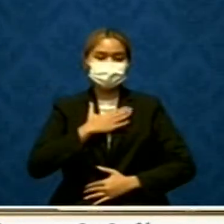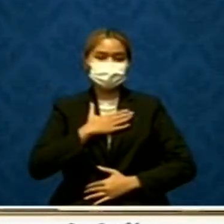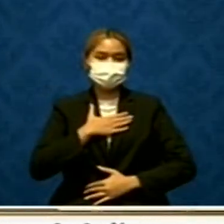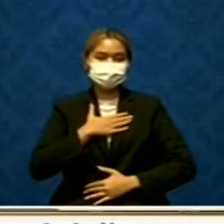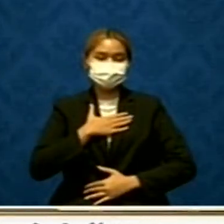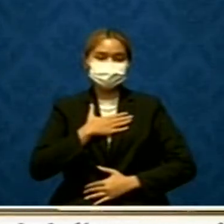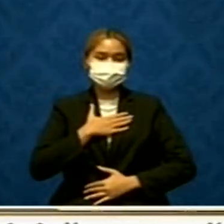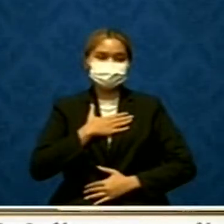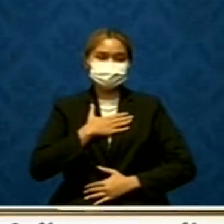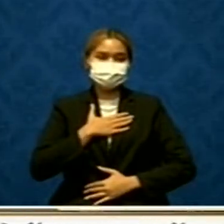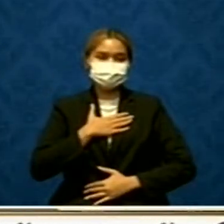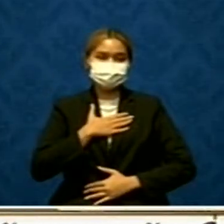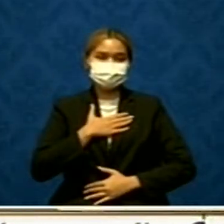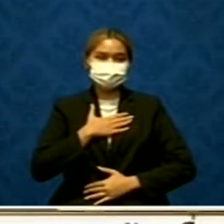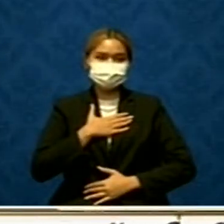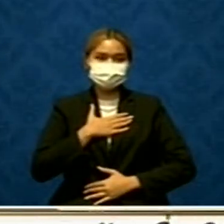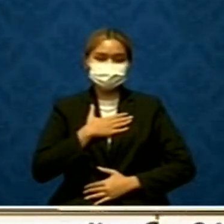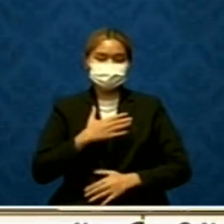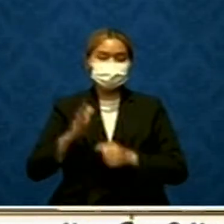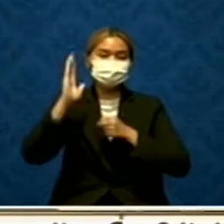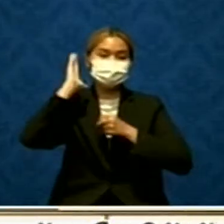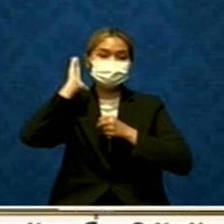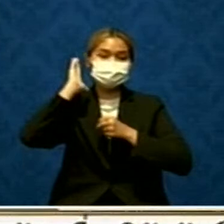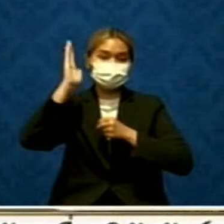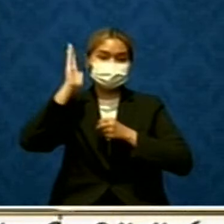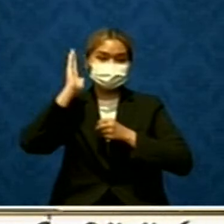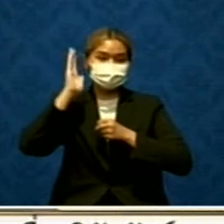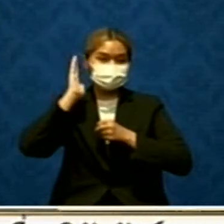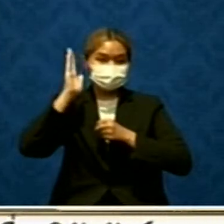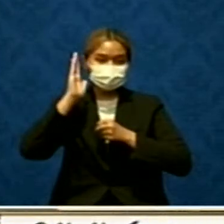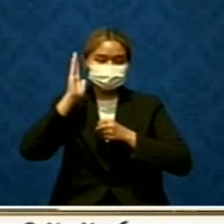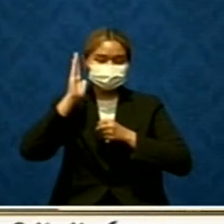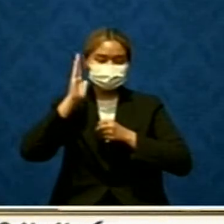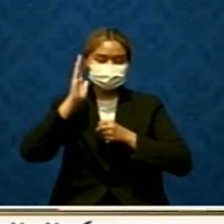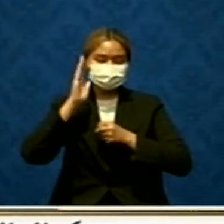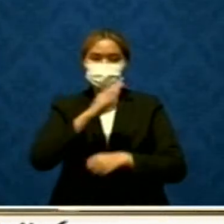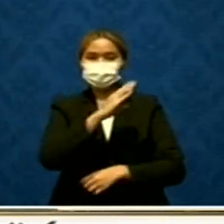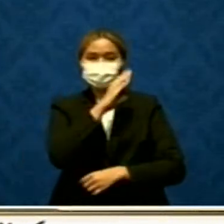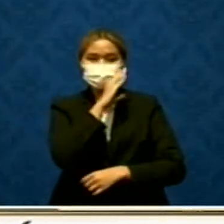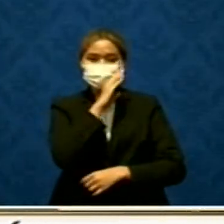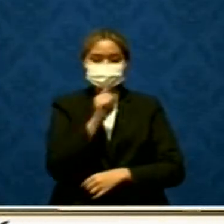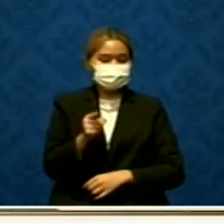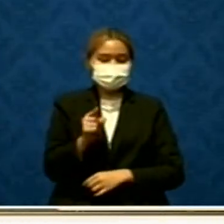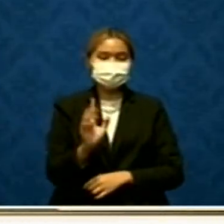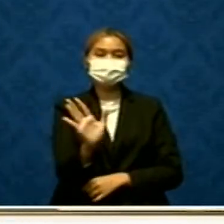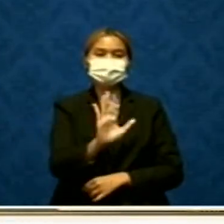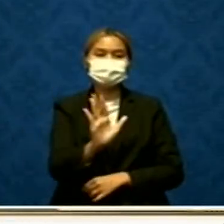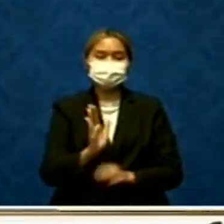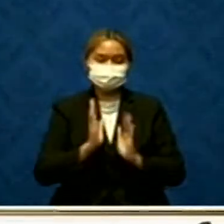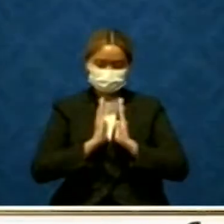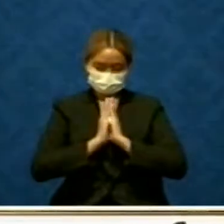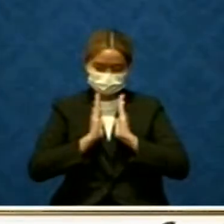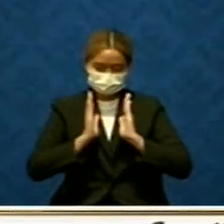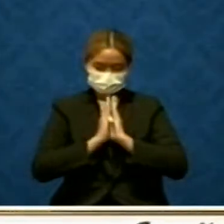ที่เป็นคำอภิปรายกล่าวหาผมนั้นไม่เป็นความจริงทั้งสิ้นครับกับขอบคุณครับท่านประธานครับ